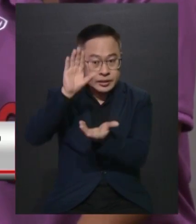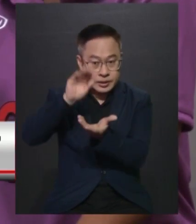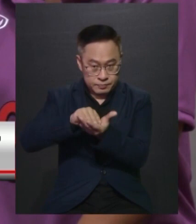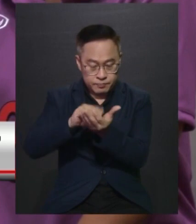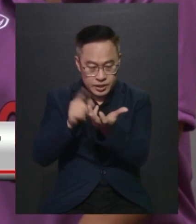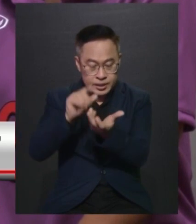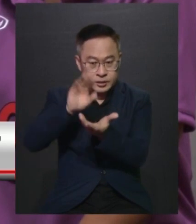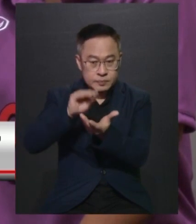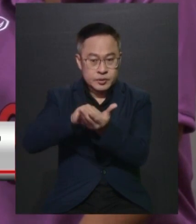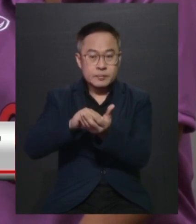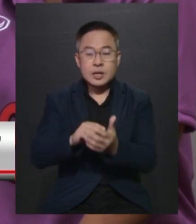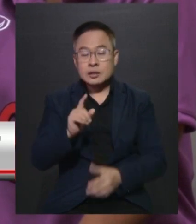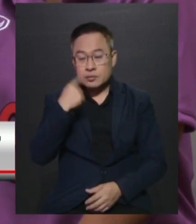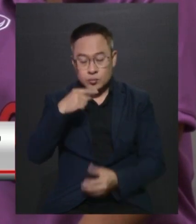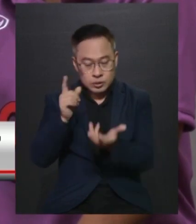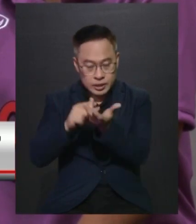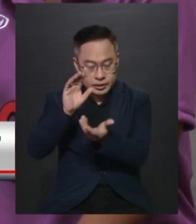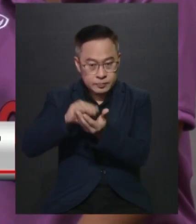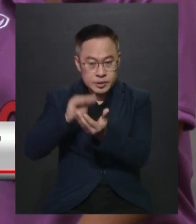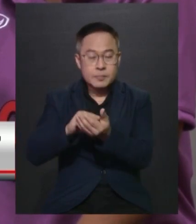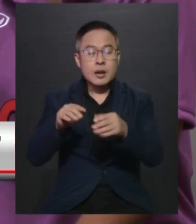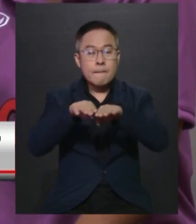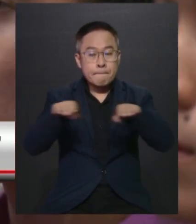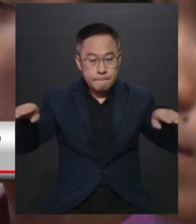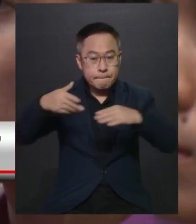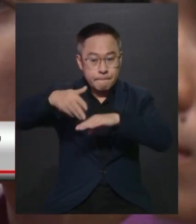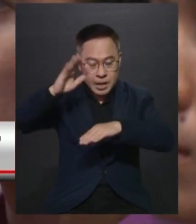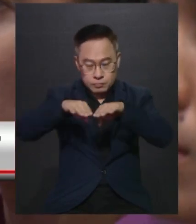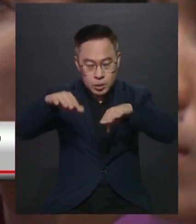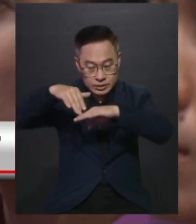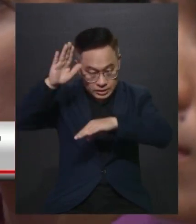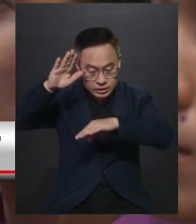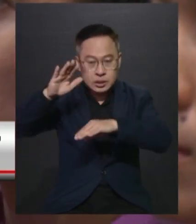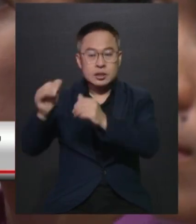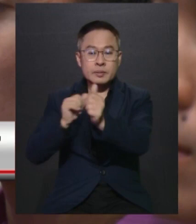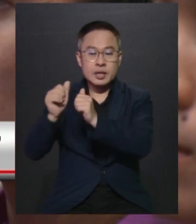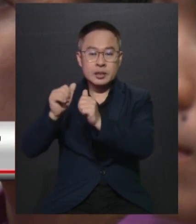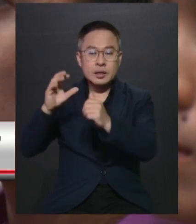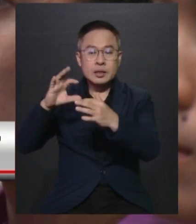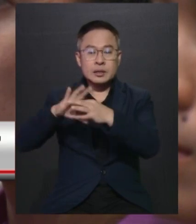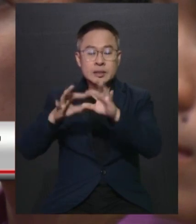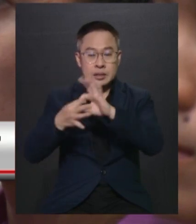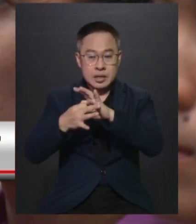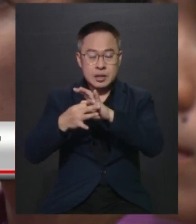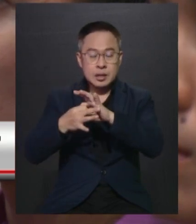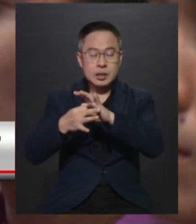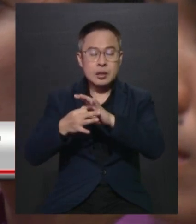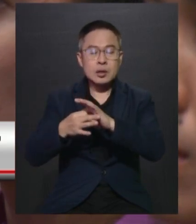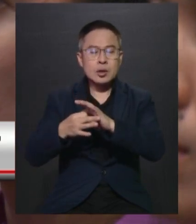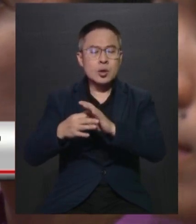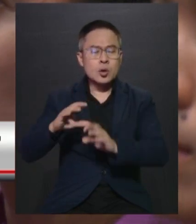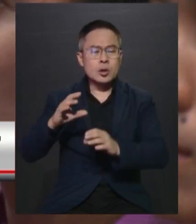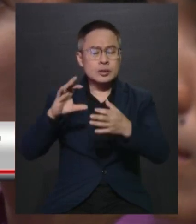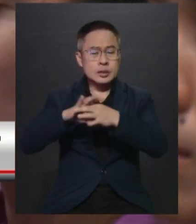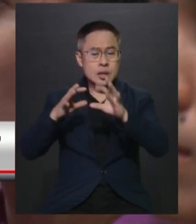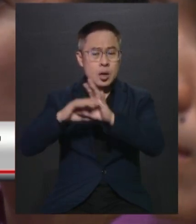ก็บคะแนนสะสมเพื่อควอลิฟายเข้าร่วมโอลิมปิกเกม2024ที่ปารีสฝรั่งเศสต่อไปค่ะแชมป์รายการนี้นะคะก็จะได้